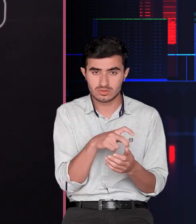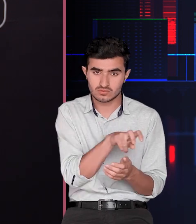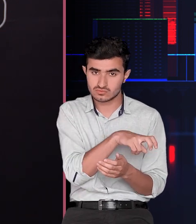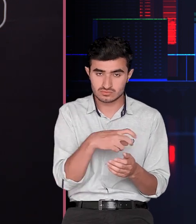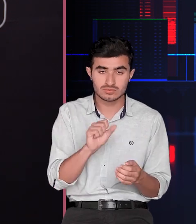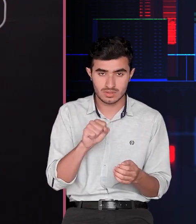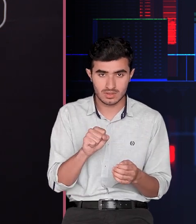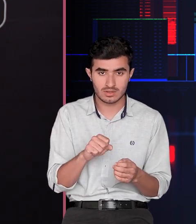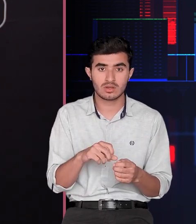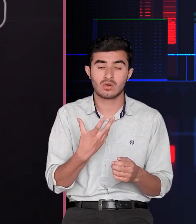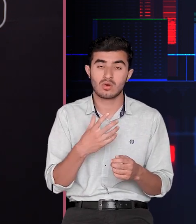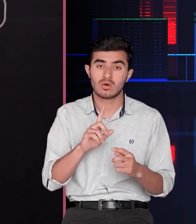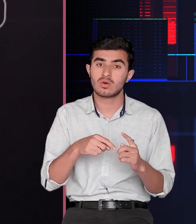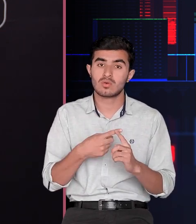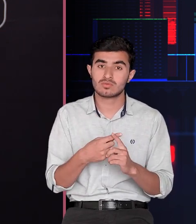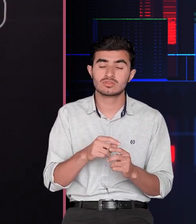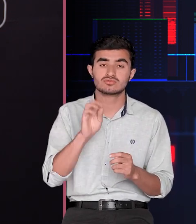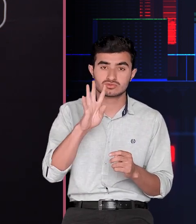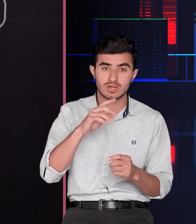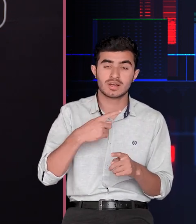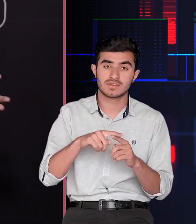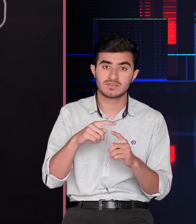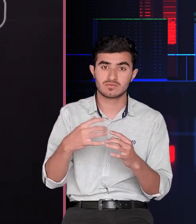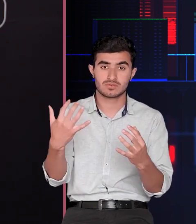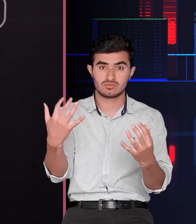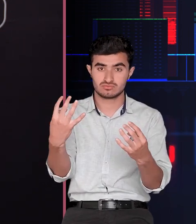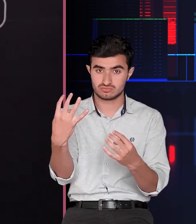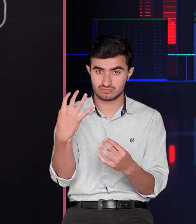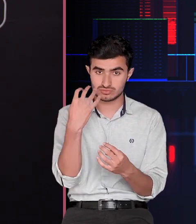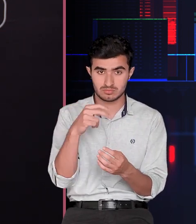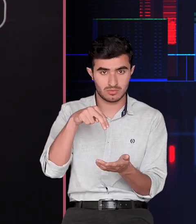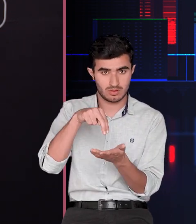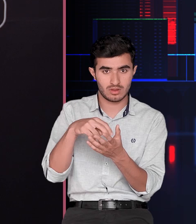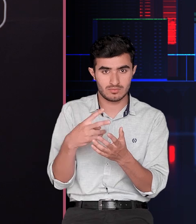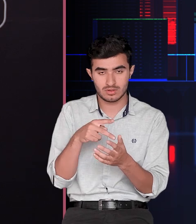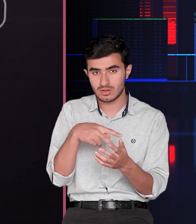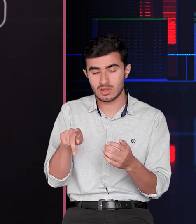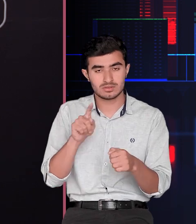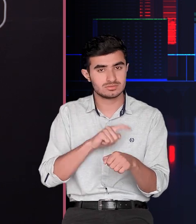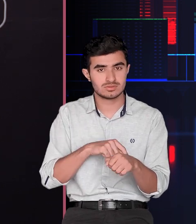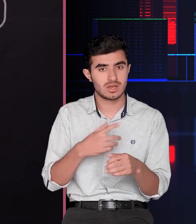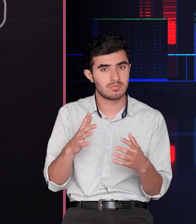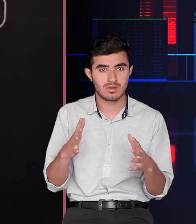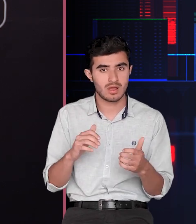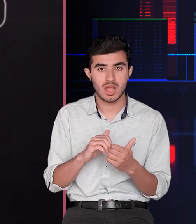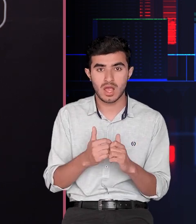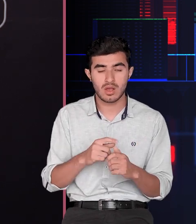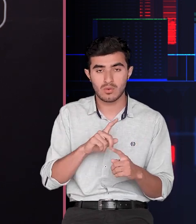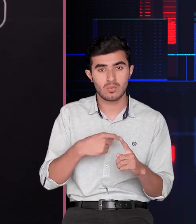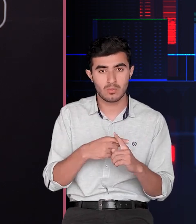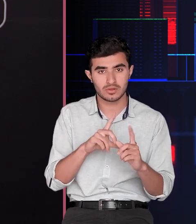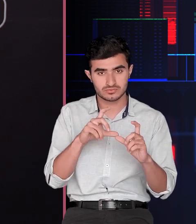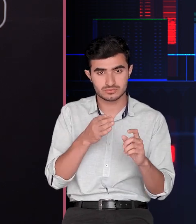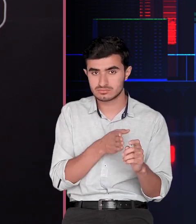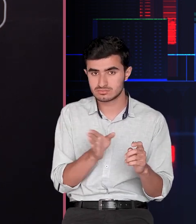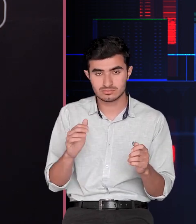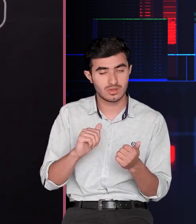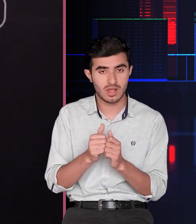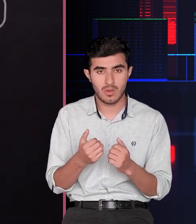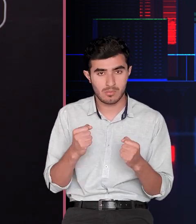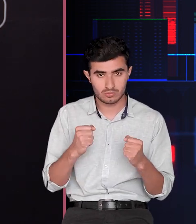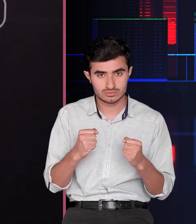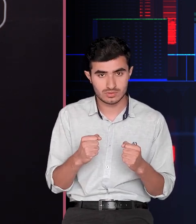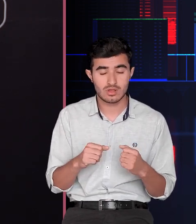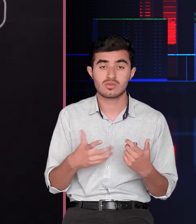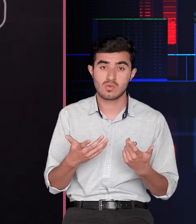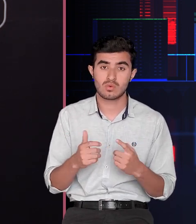हैं, तो आपको नहीं अंदाज़ा होता कि मैंने किधर को जाना है। तो मैं अक्सर यही कहता हूँ कि एक्शन फ़ोटो इज़ वेरी